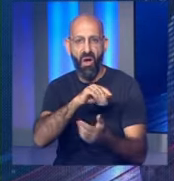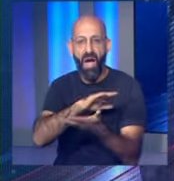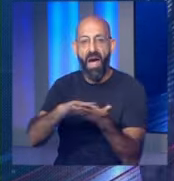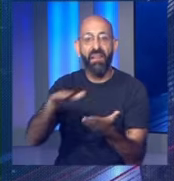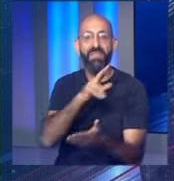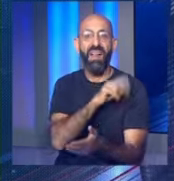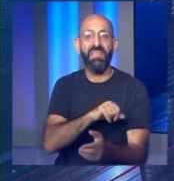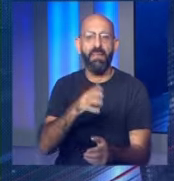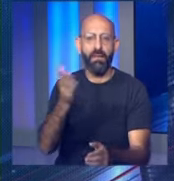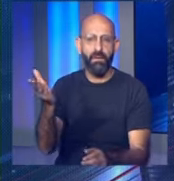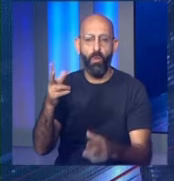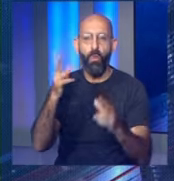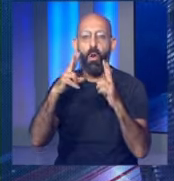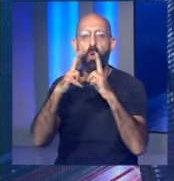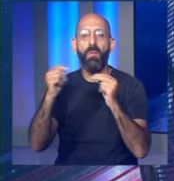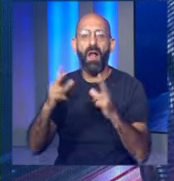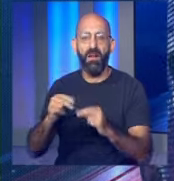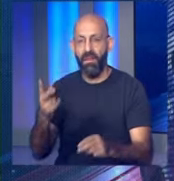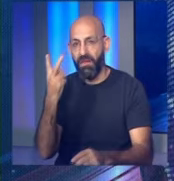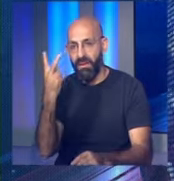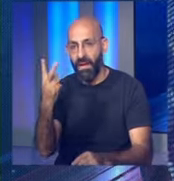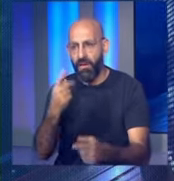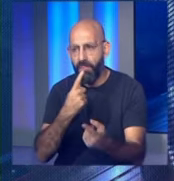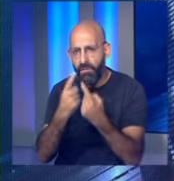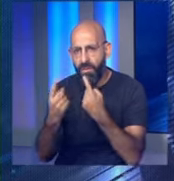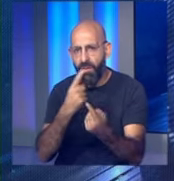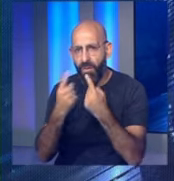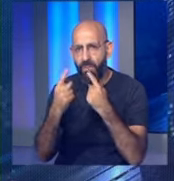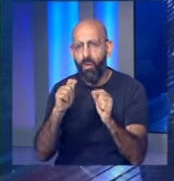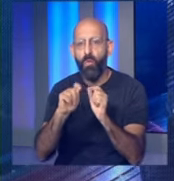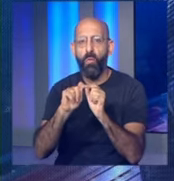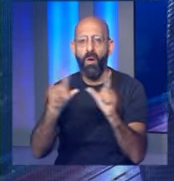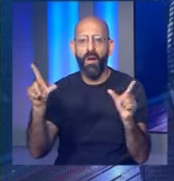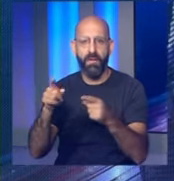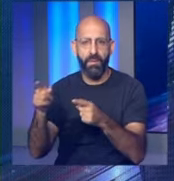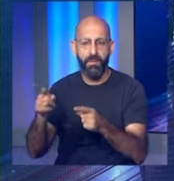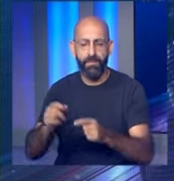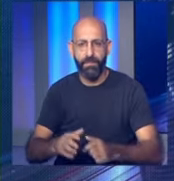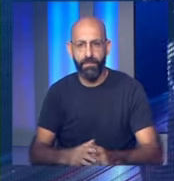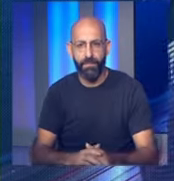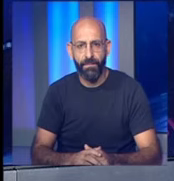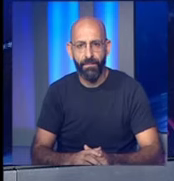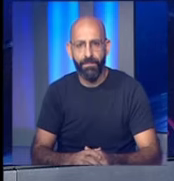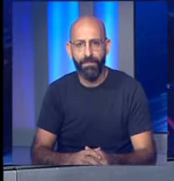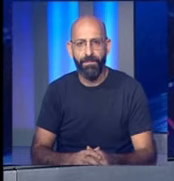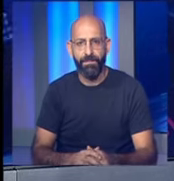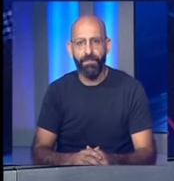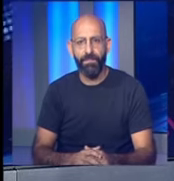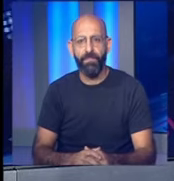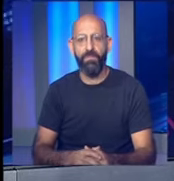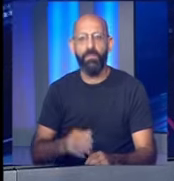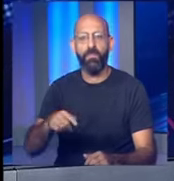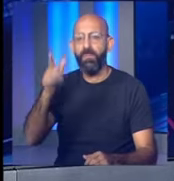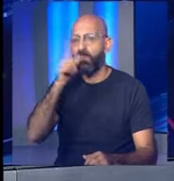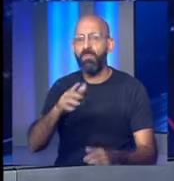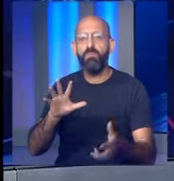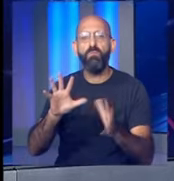منها تطورات الأوضاع في قطاع غزة والأراضي الفلسطينية المحتلة ولبنان. في